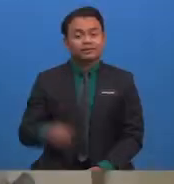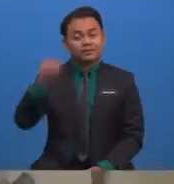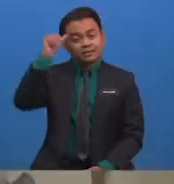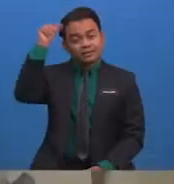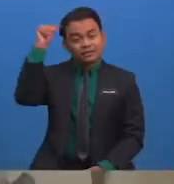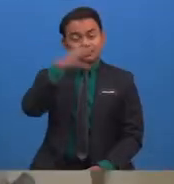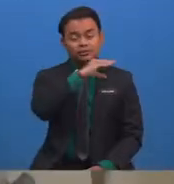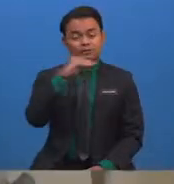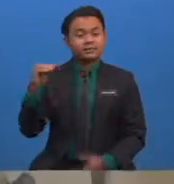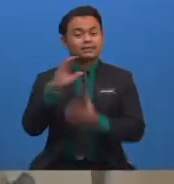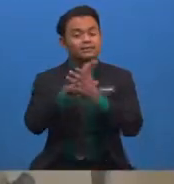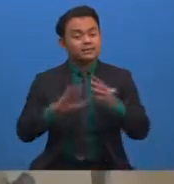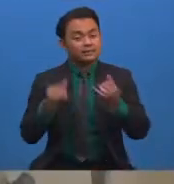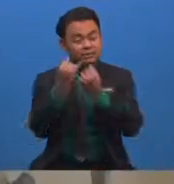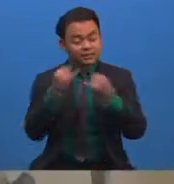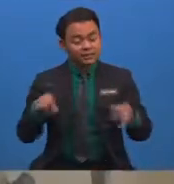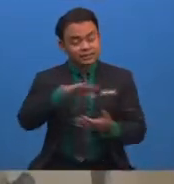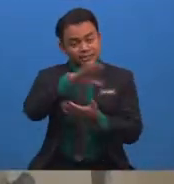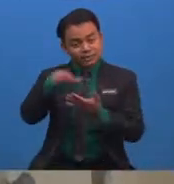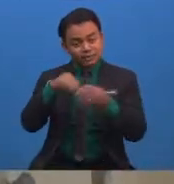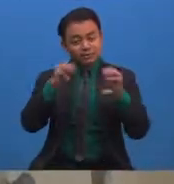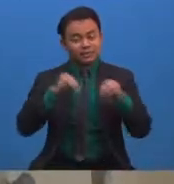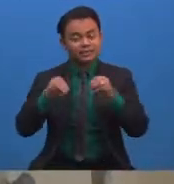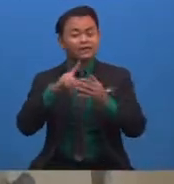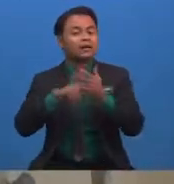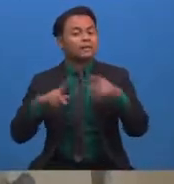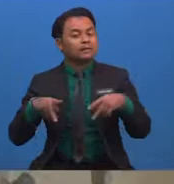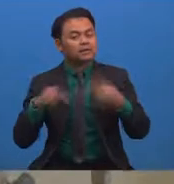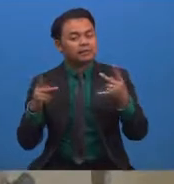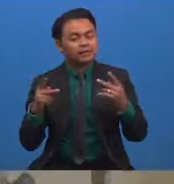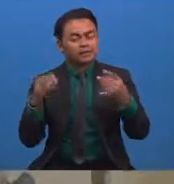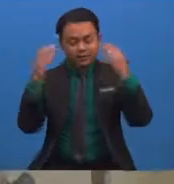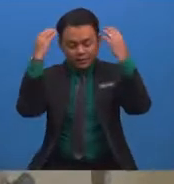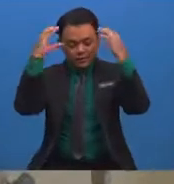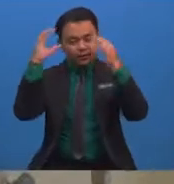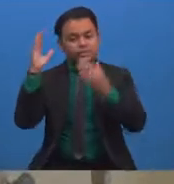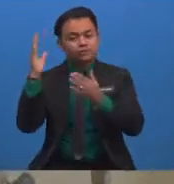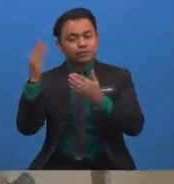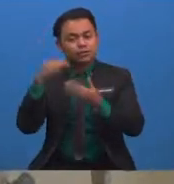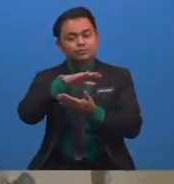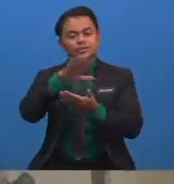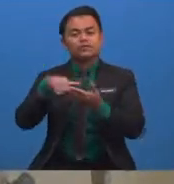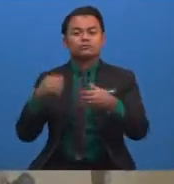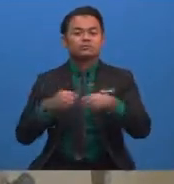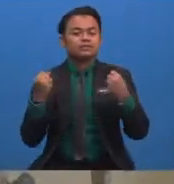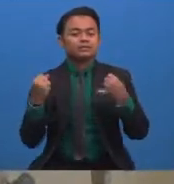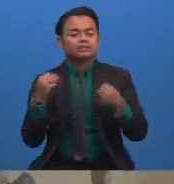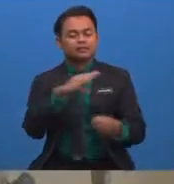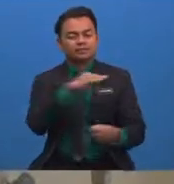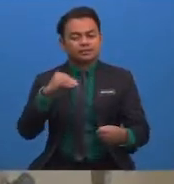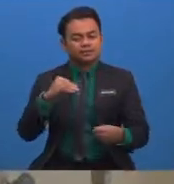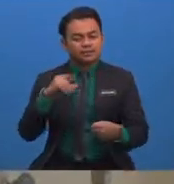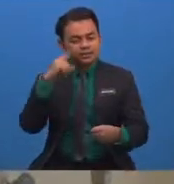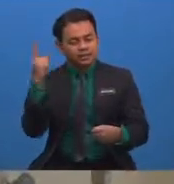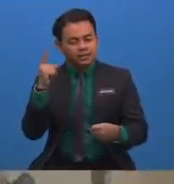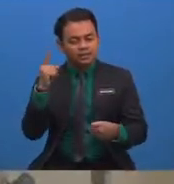Assalamualaikum dan salam sejahtera semua murid. Apa khabar? Cikgu harap kamu semua sihat dan sentiasa bersemangat. Nama